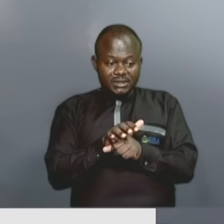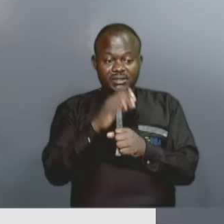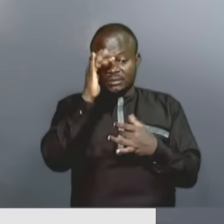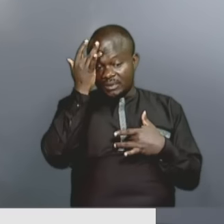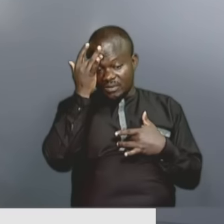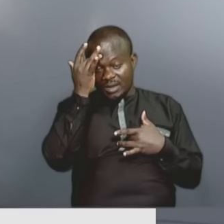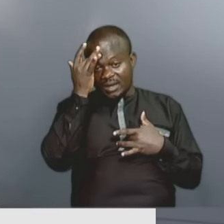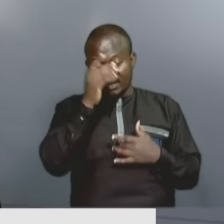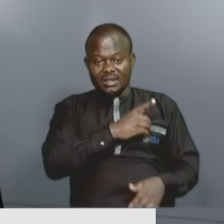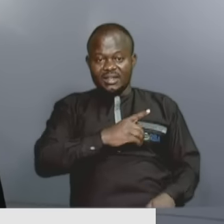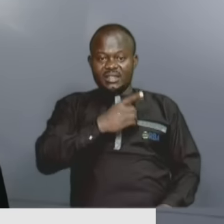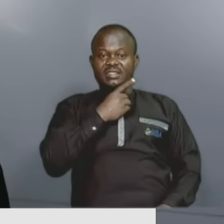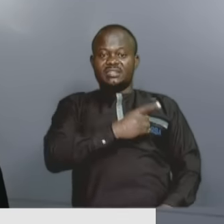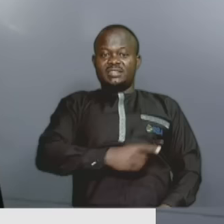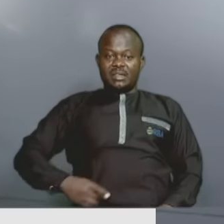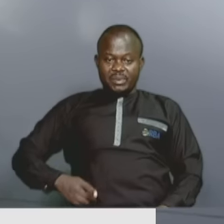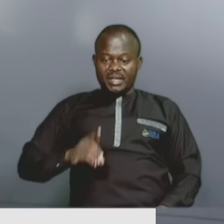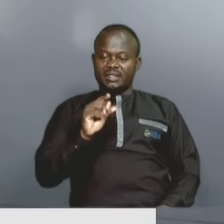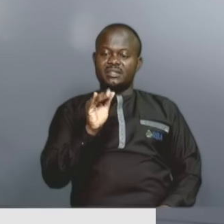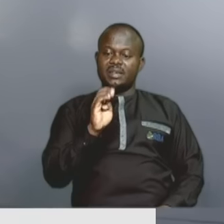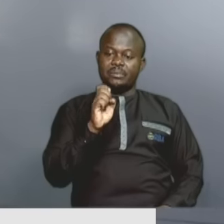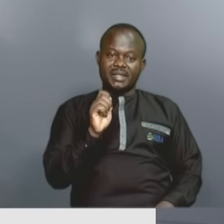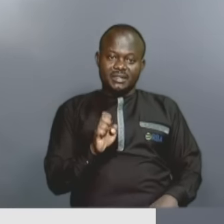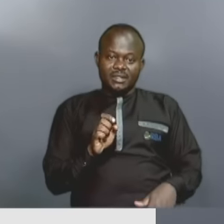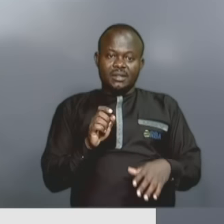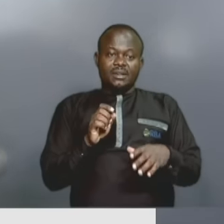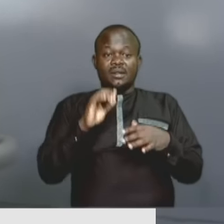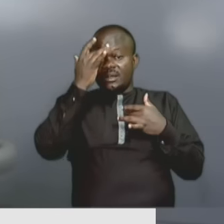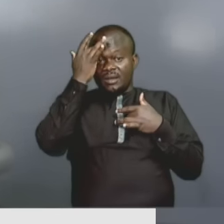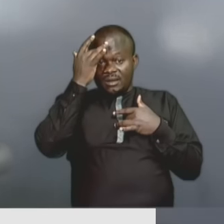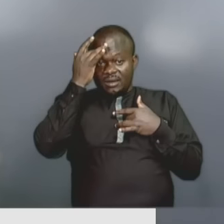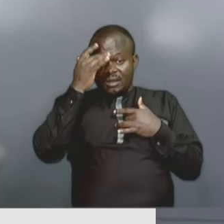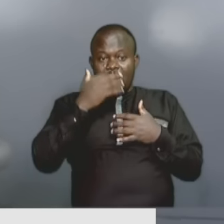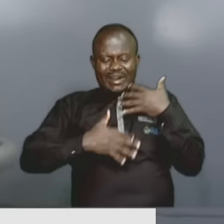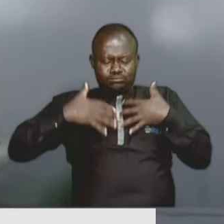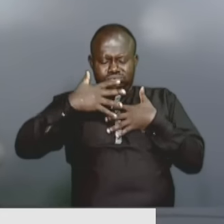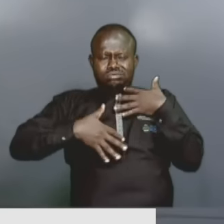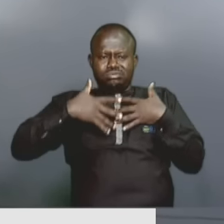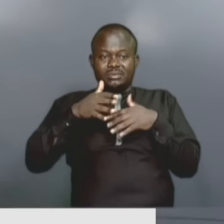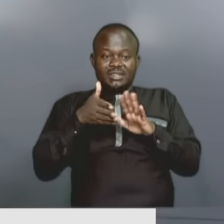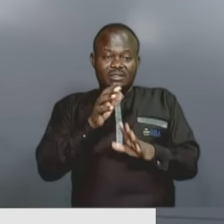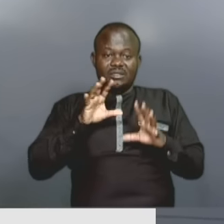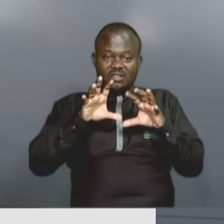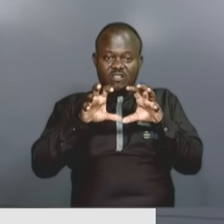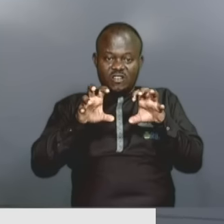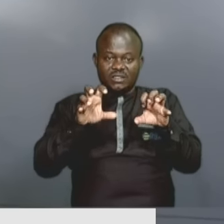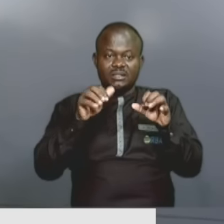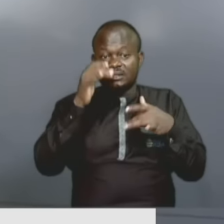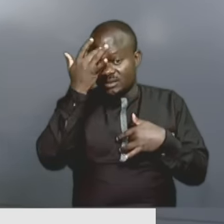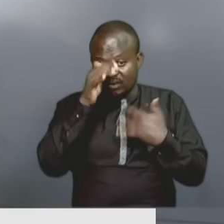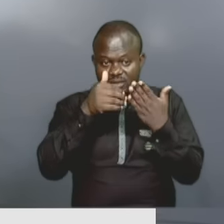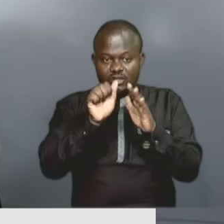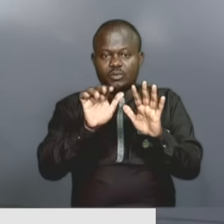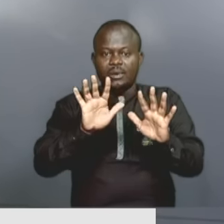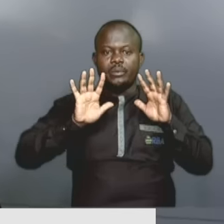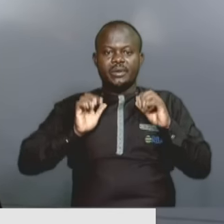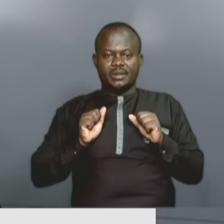diabetes, abantu benshi bari kugenda barwara hypertension, ndetse n'abantu benshi bari kugenda barwara cancer. Izo ni indwara zishobora